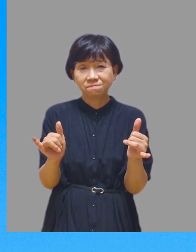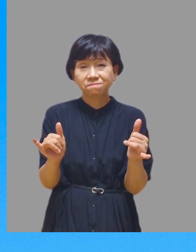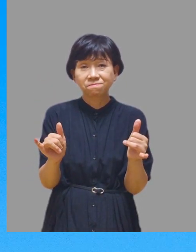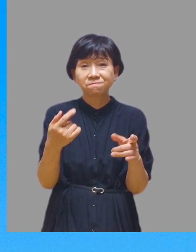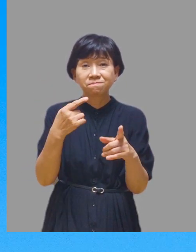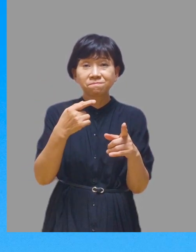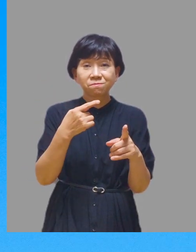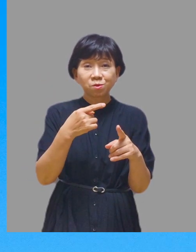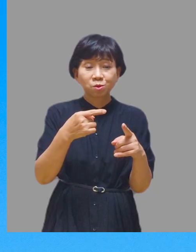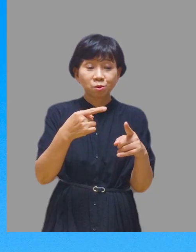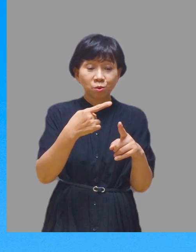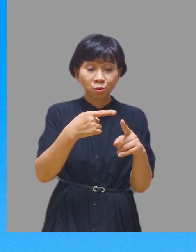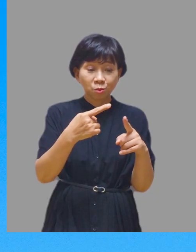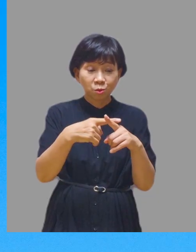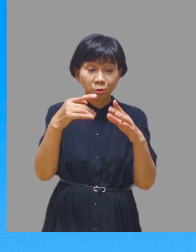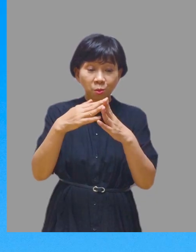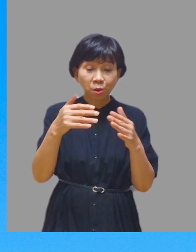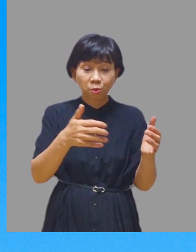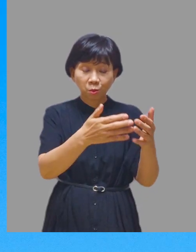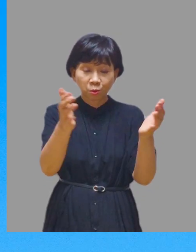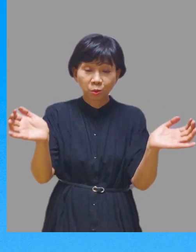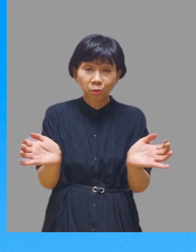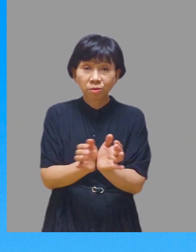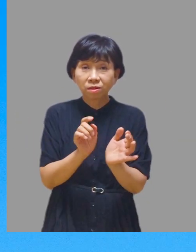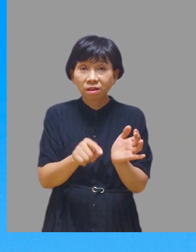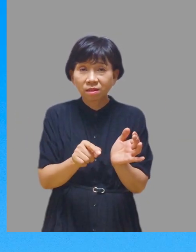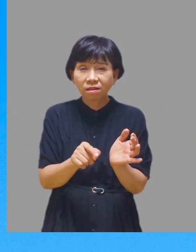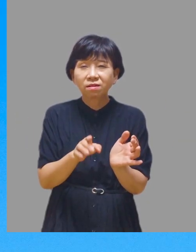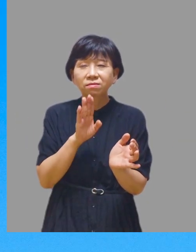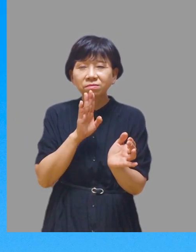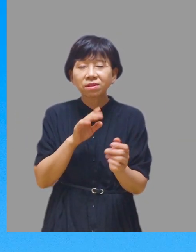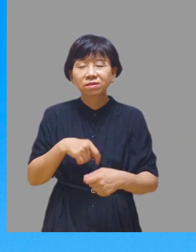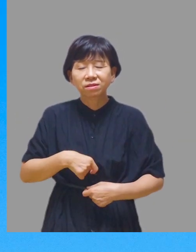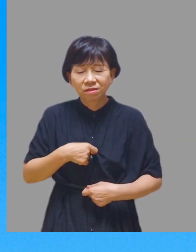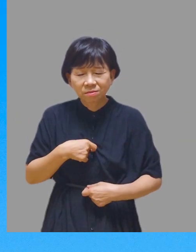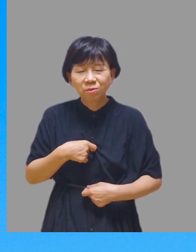안에 보았더니 진짜 기도하는 사람이 있는 거죠.